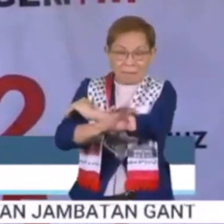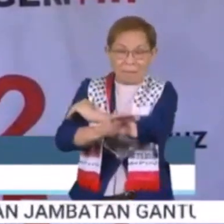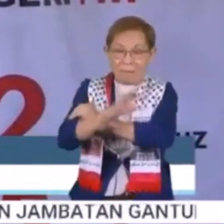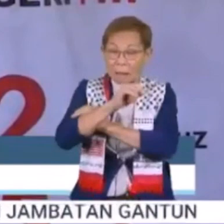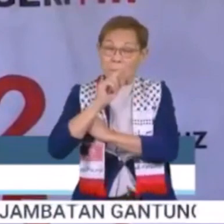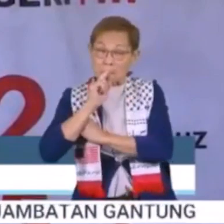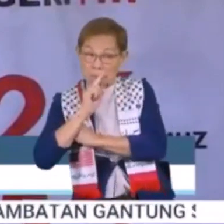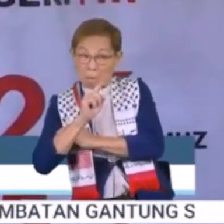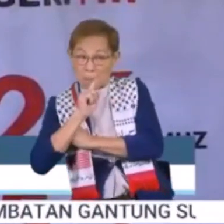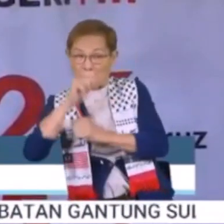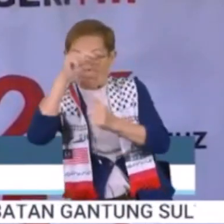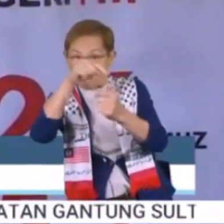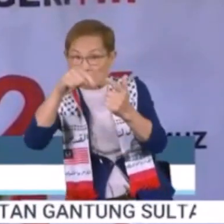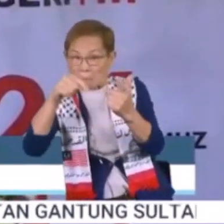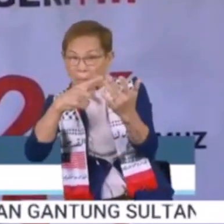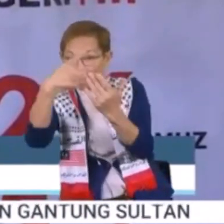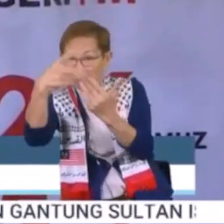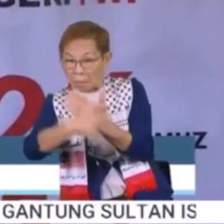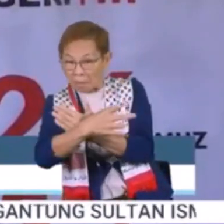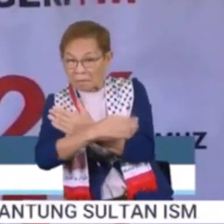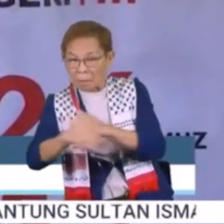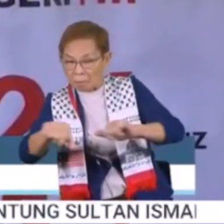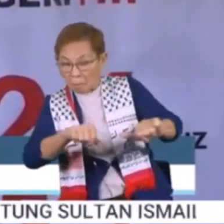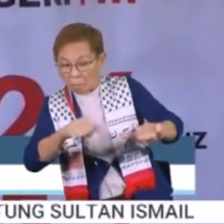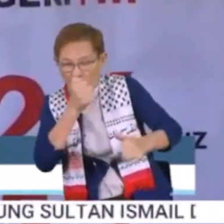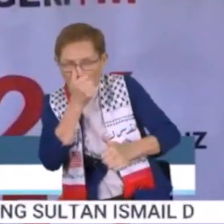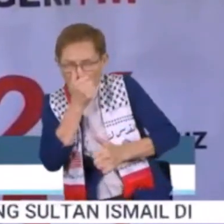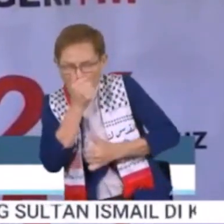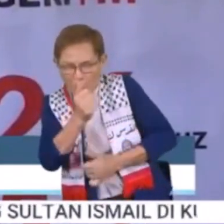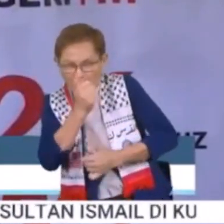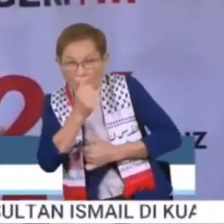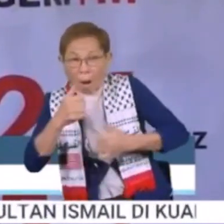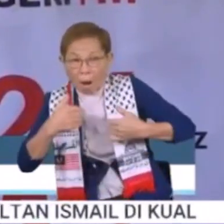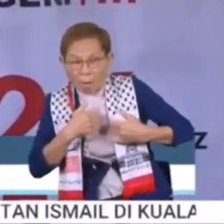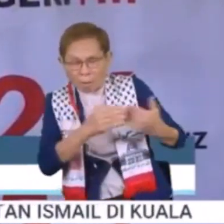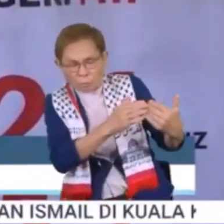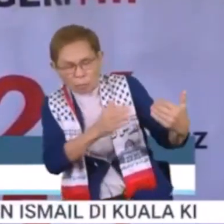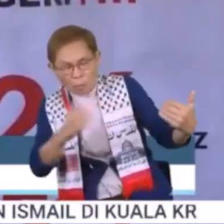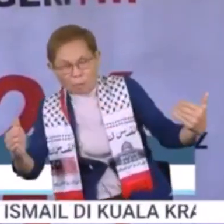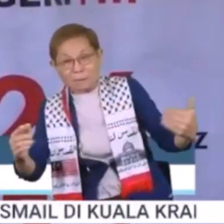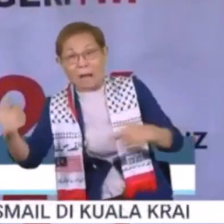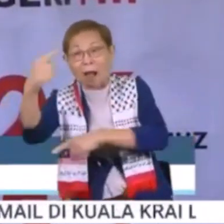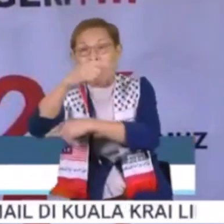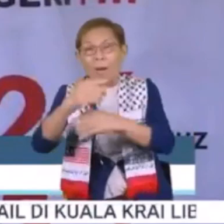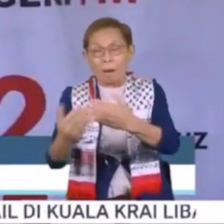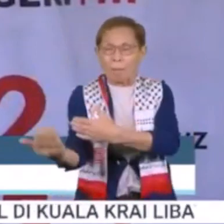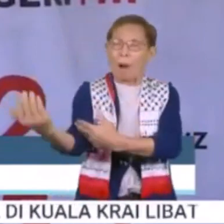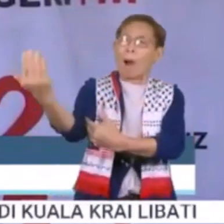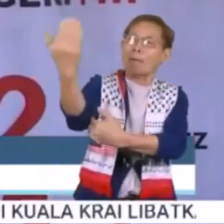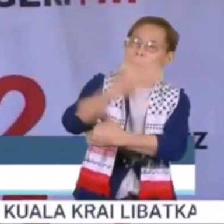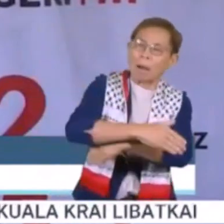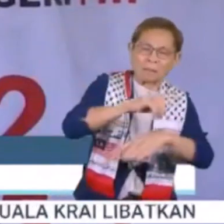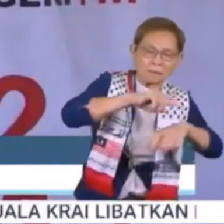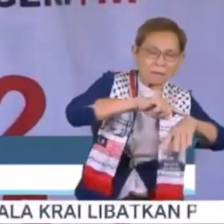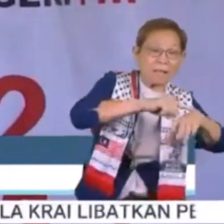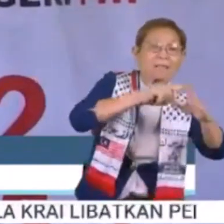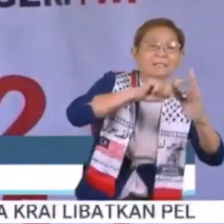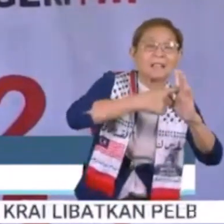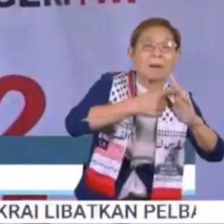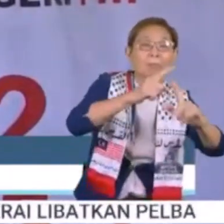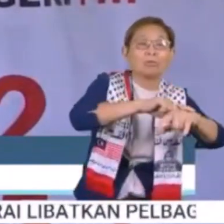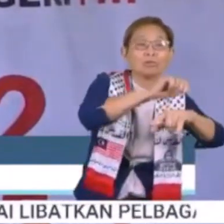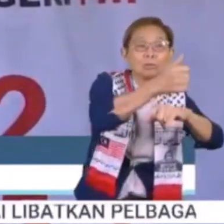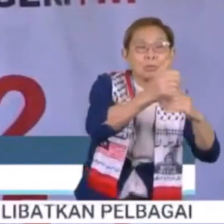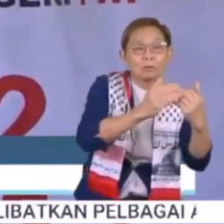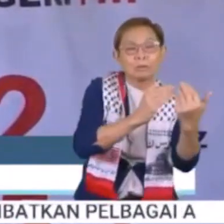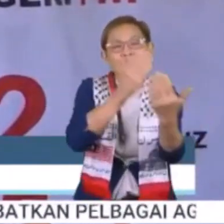dan pastinya pelbagai pengisian dan juga aktiviti menarik diadakan sepanjang hari ini bermula pukul 10 pagi tadi membawalah